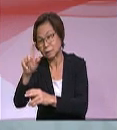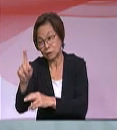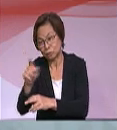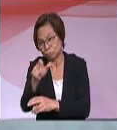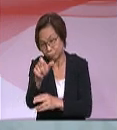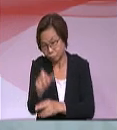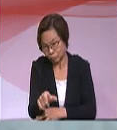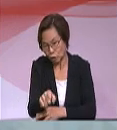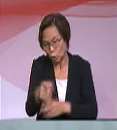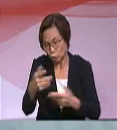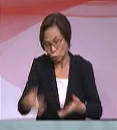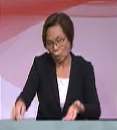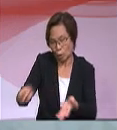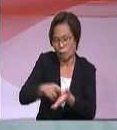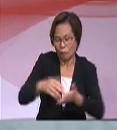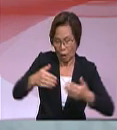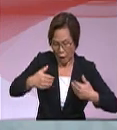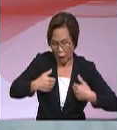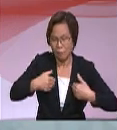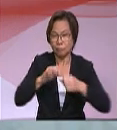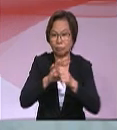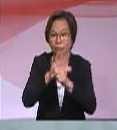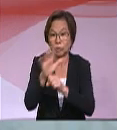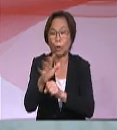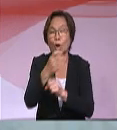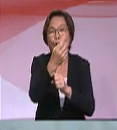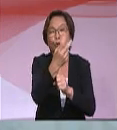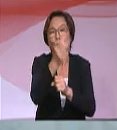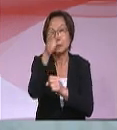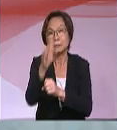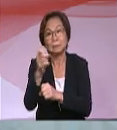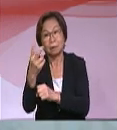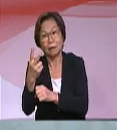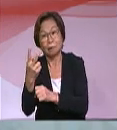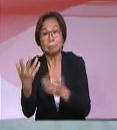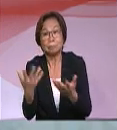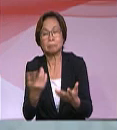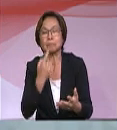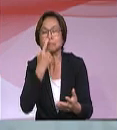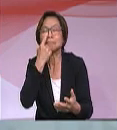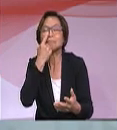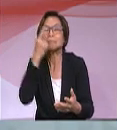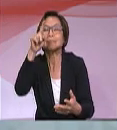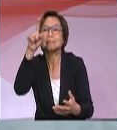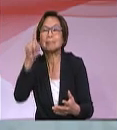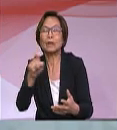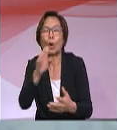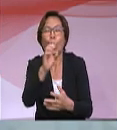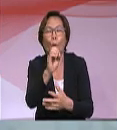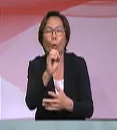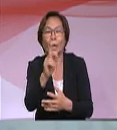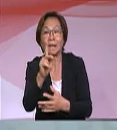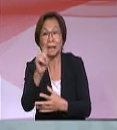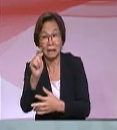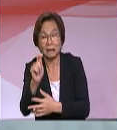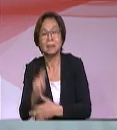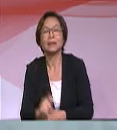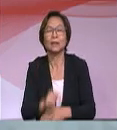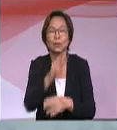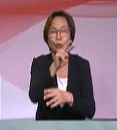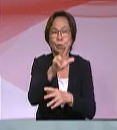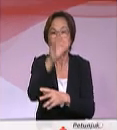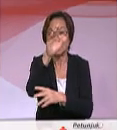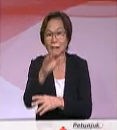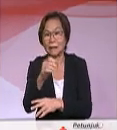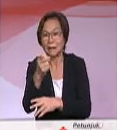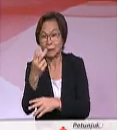82,131 telah dilaporkan positif pada 12 Disember melalui saringan orang kena tahan. Sehingga 23